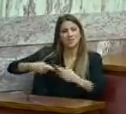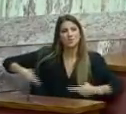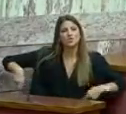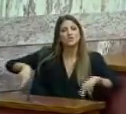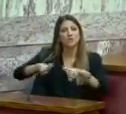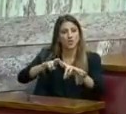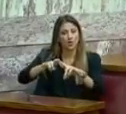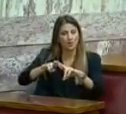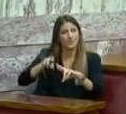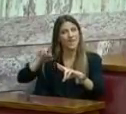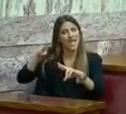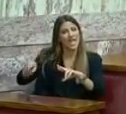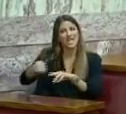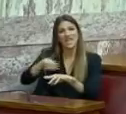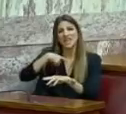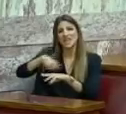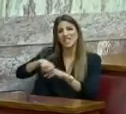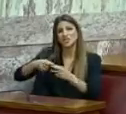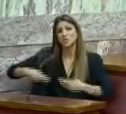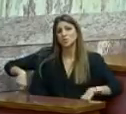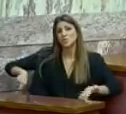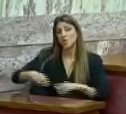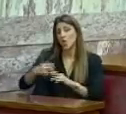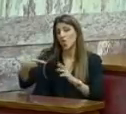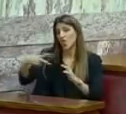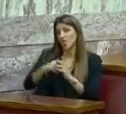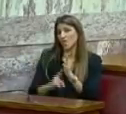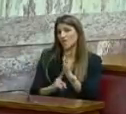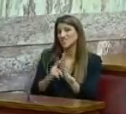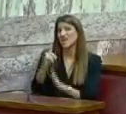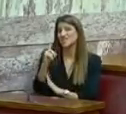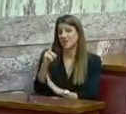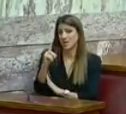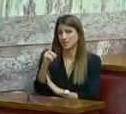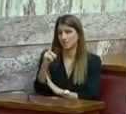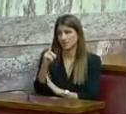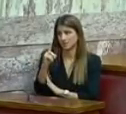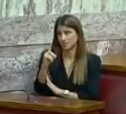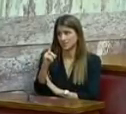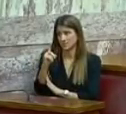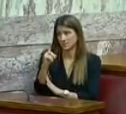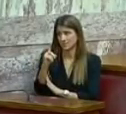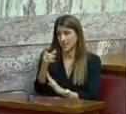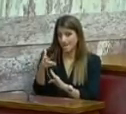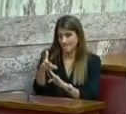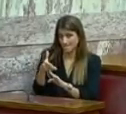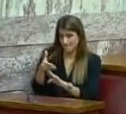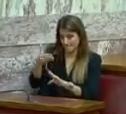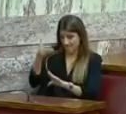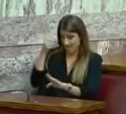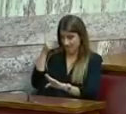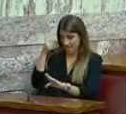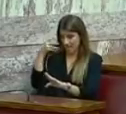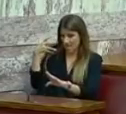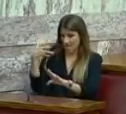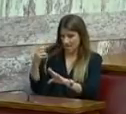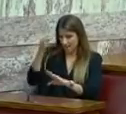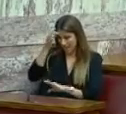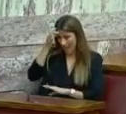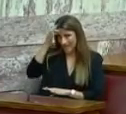την πρώτη τομή το 2011. Δεν προϋπήρχε η εξαίρεση